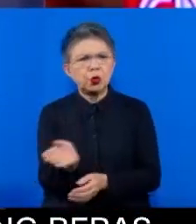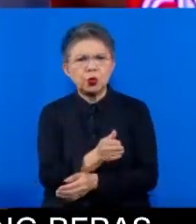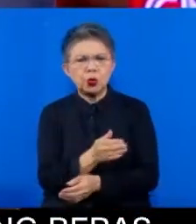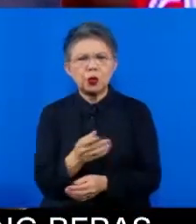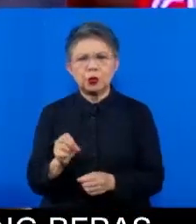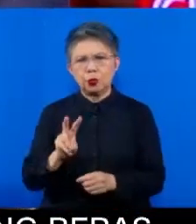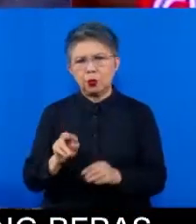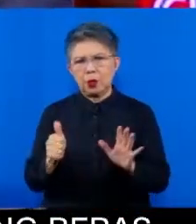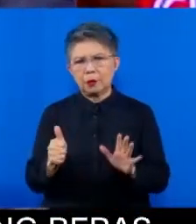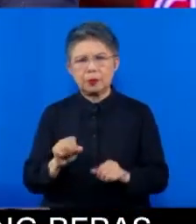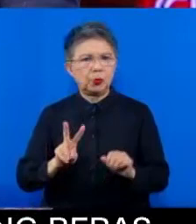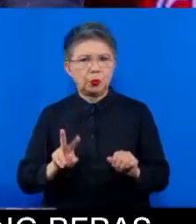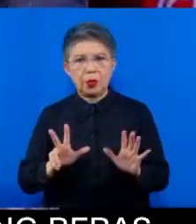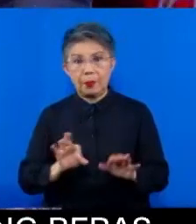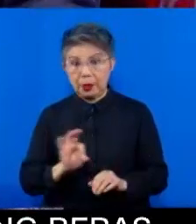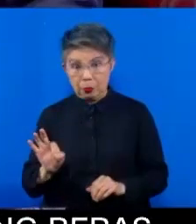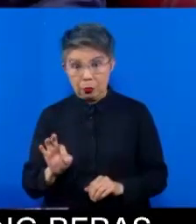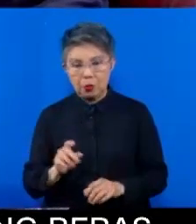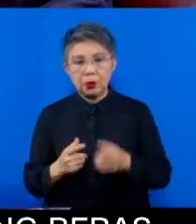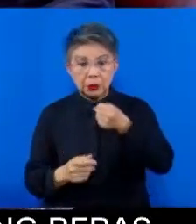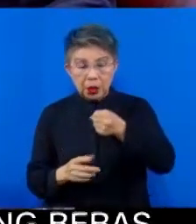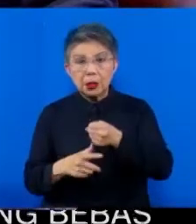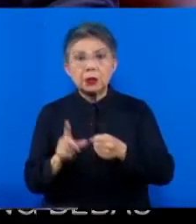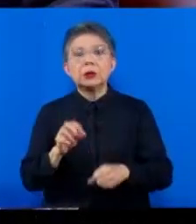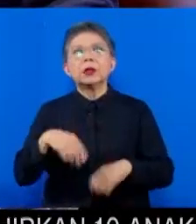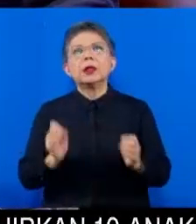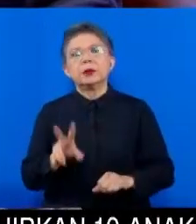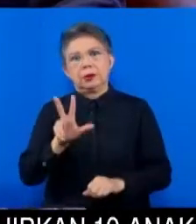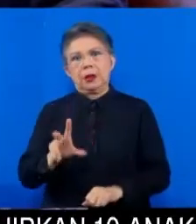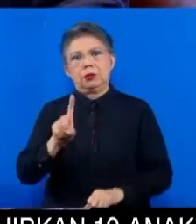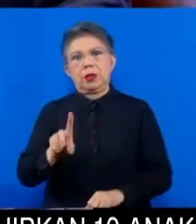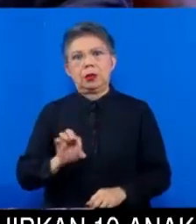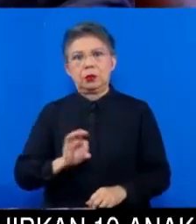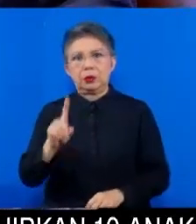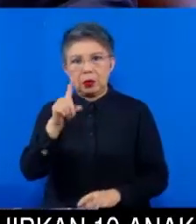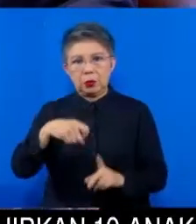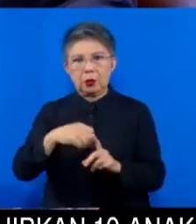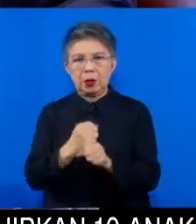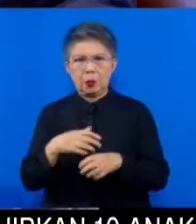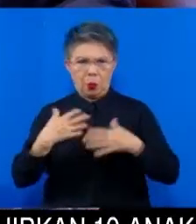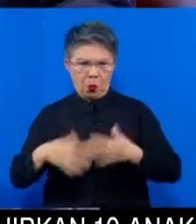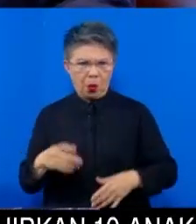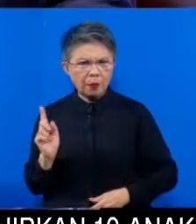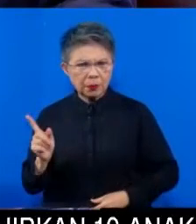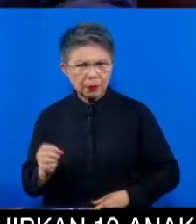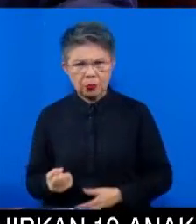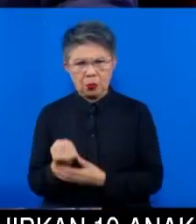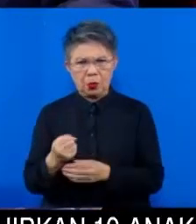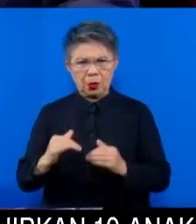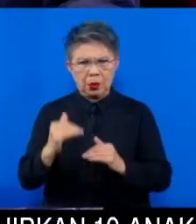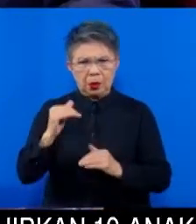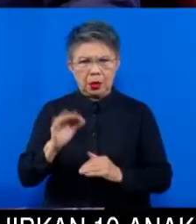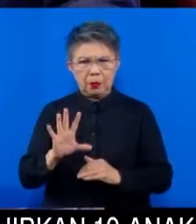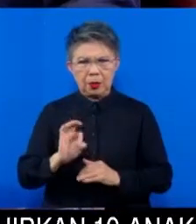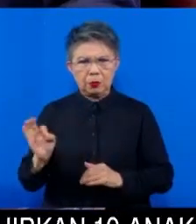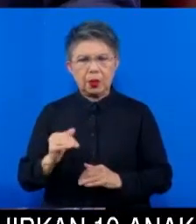kisaran Rp26 hingga Rp28.000 kini naik menjadi Rp31.000 per kilogram. Kenaikan harga telur ayam sebesar